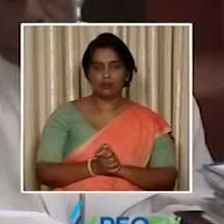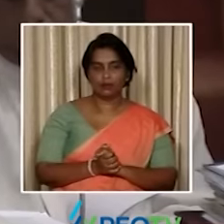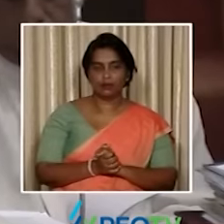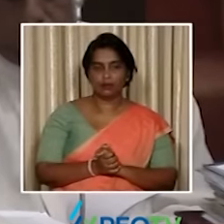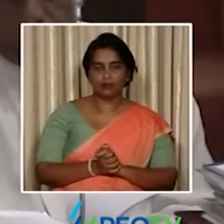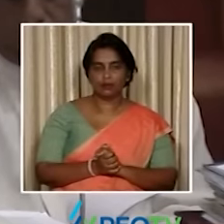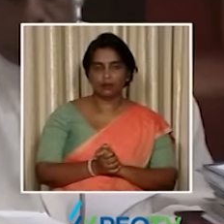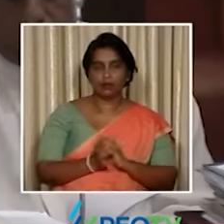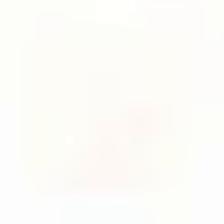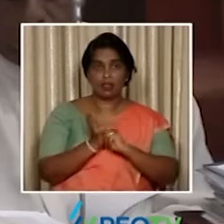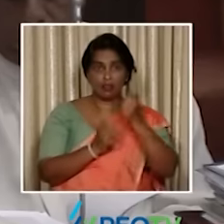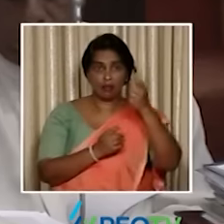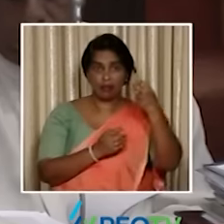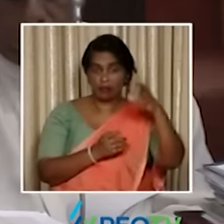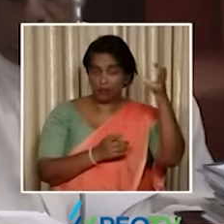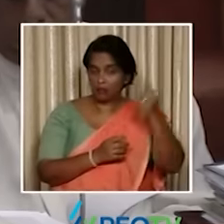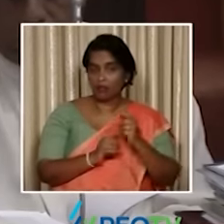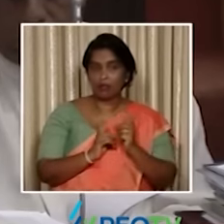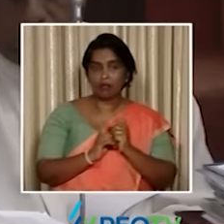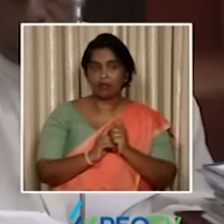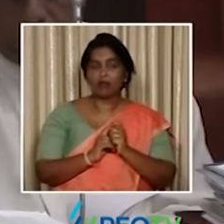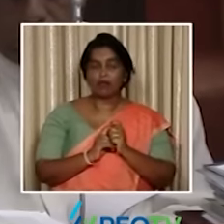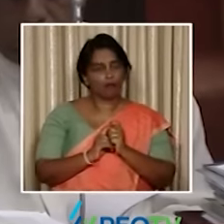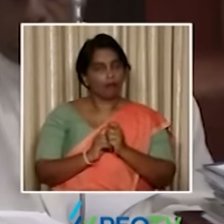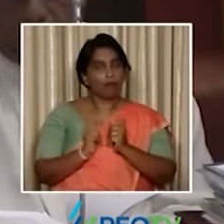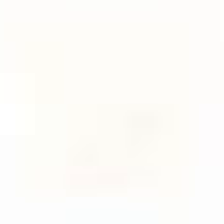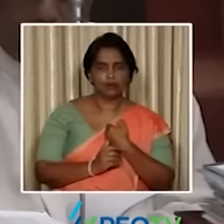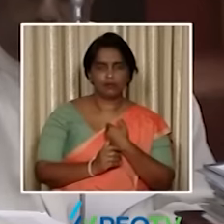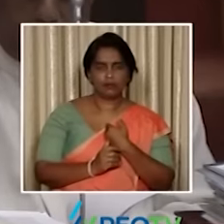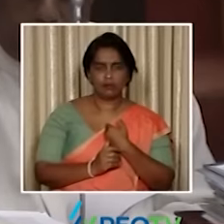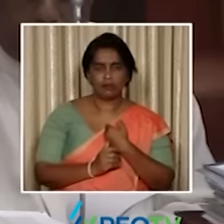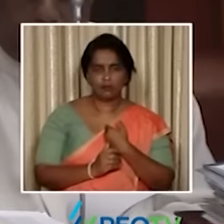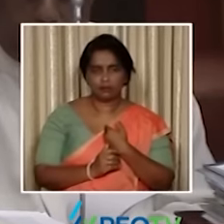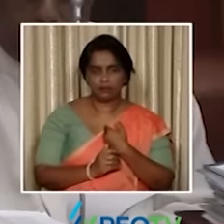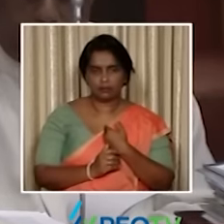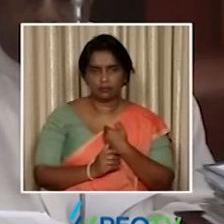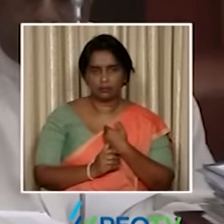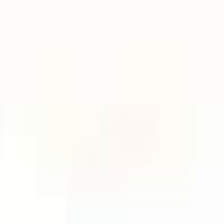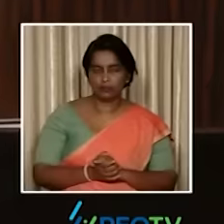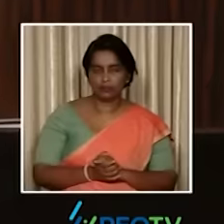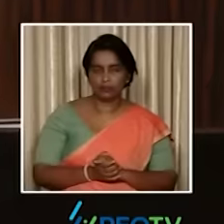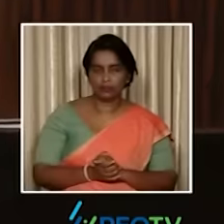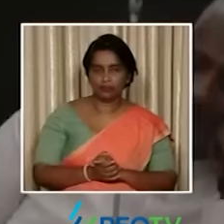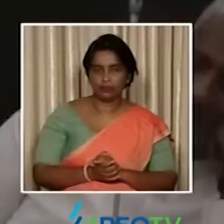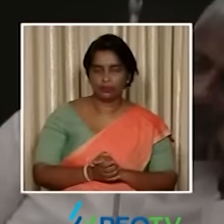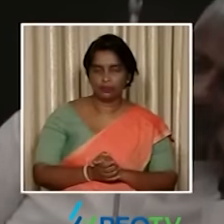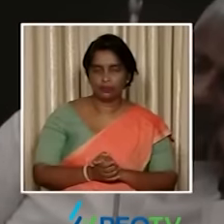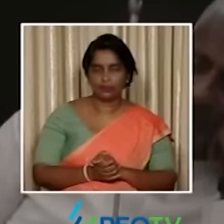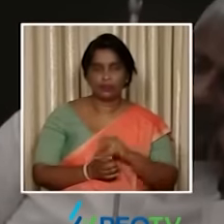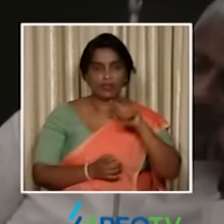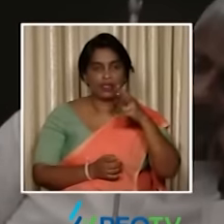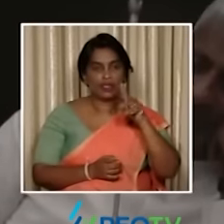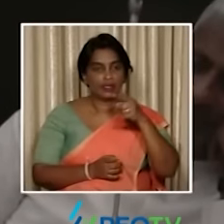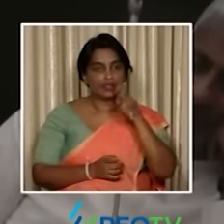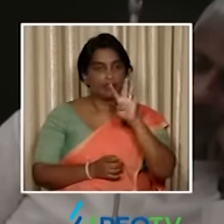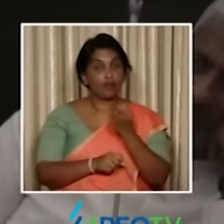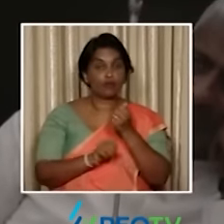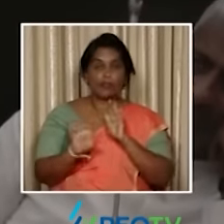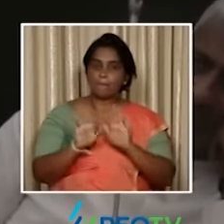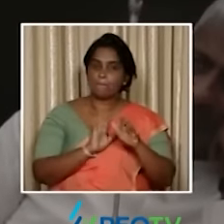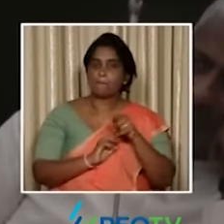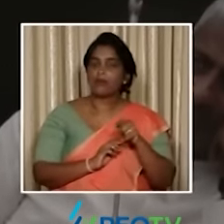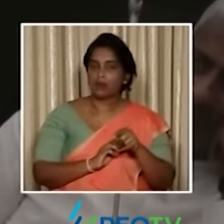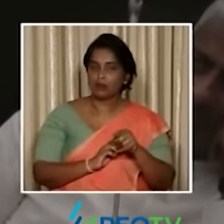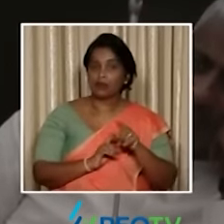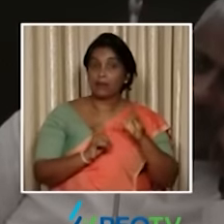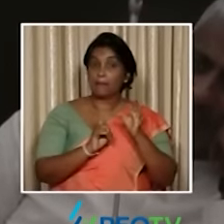හරි ණය කරක් ගෙවුවේ නැත්නම් පාර්ලිමේන්තුවට අයිතිය තියෙන එක දැනගන්න. නෑ. මුදල් බලය දීලා පාර්ලිමේන්තුවට 148 රාජ්‍ය මුල්‍ය පාලනය තියෙනවා. හැබැයි